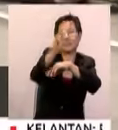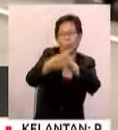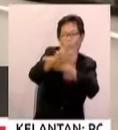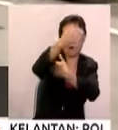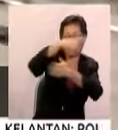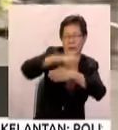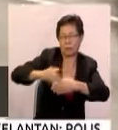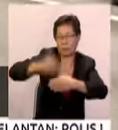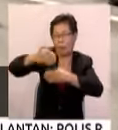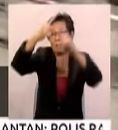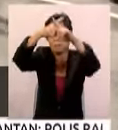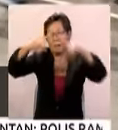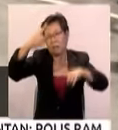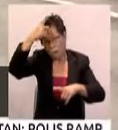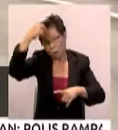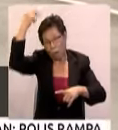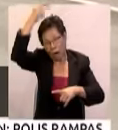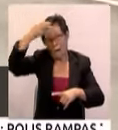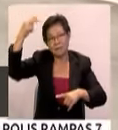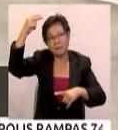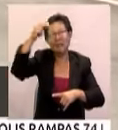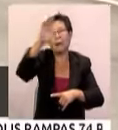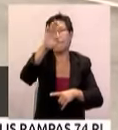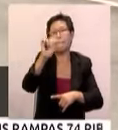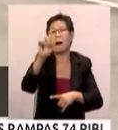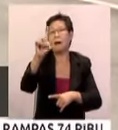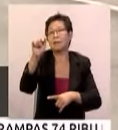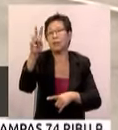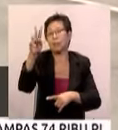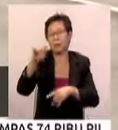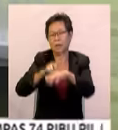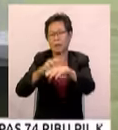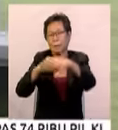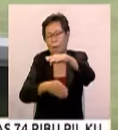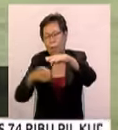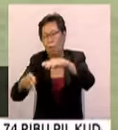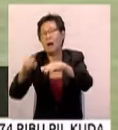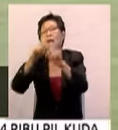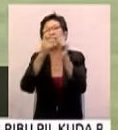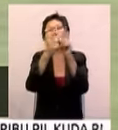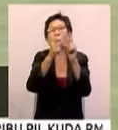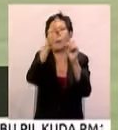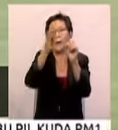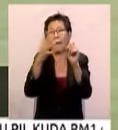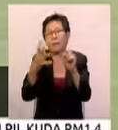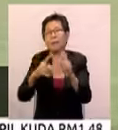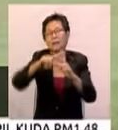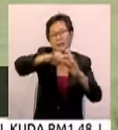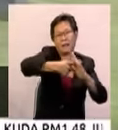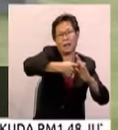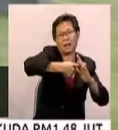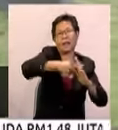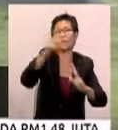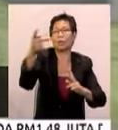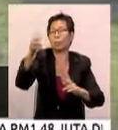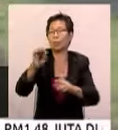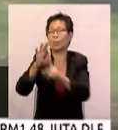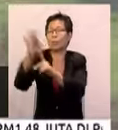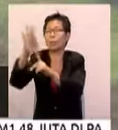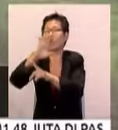di Pekarangan Dewan Datuk Haji Ahmad Badawi di Butterworth pada 11 April depan yang akan dilepaskan oleh Ketua Menteri Pulau